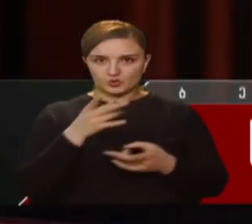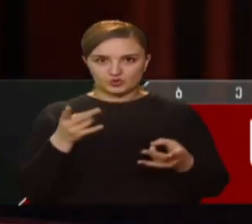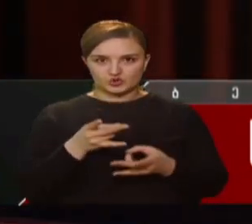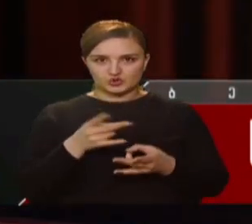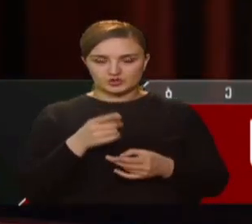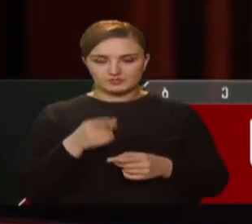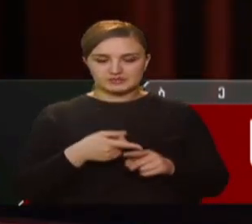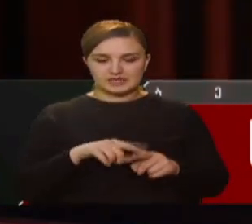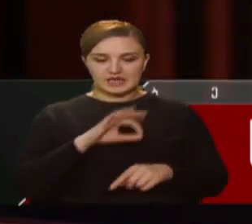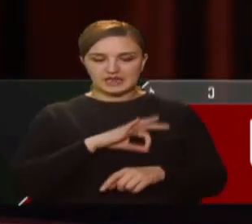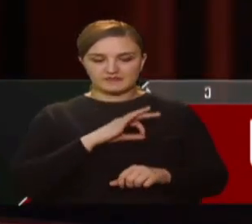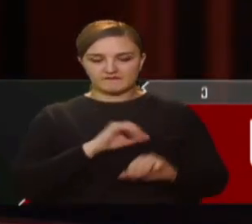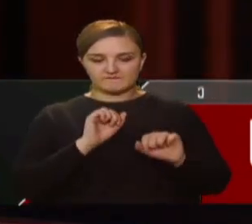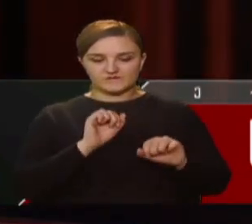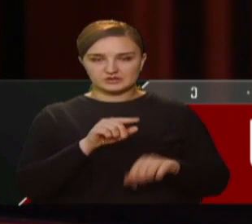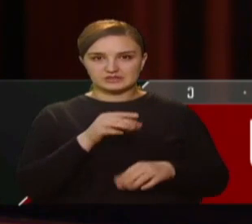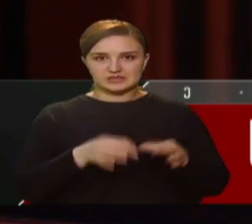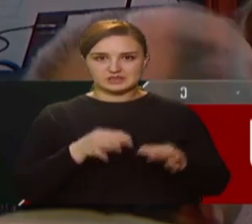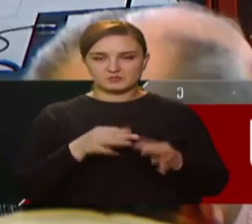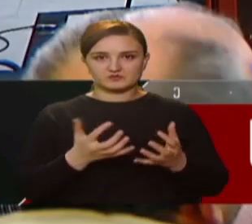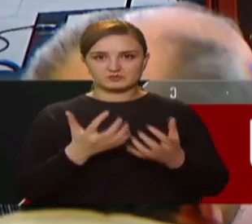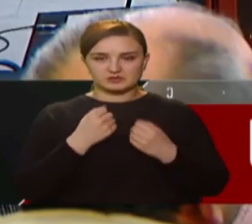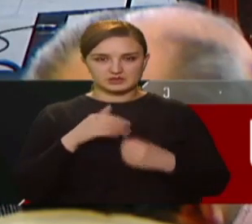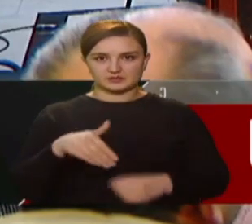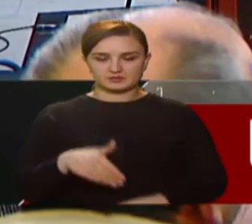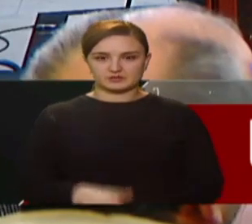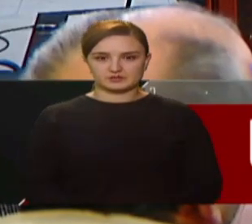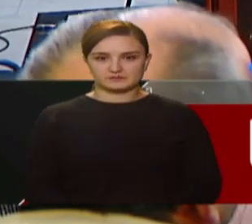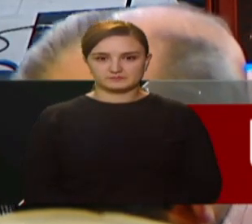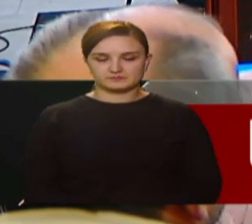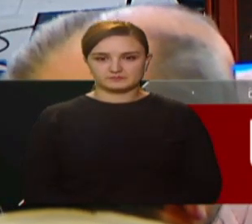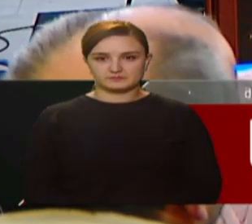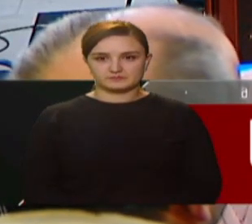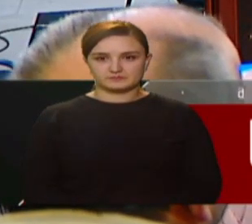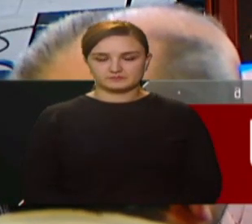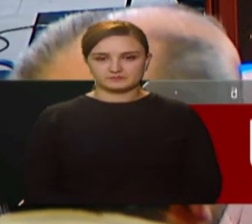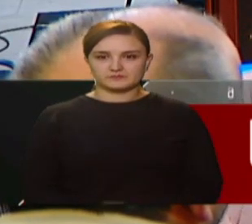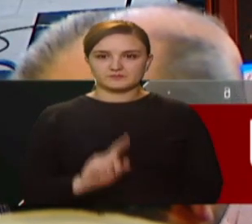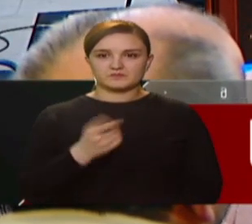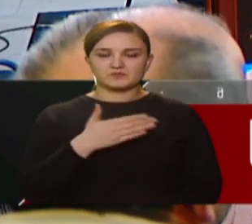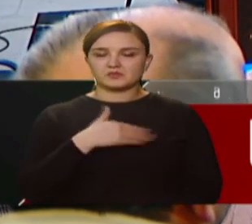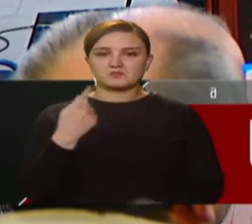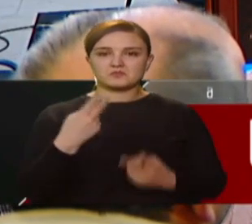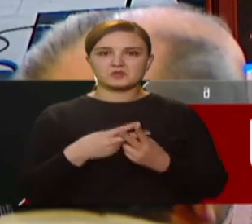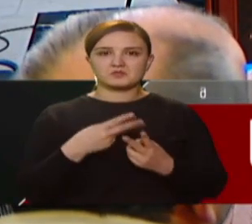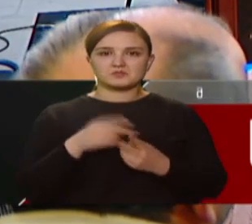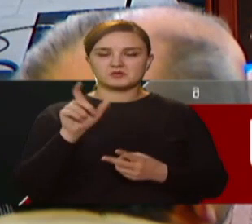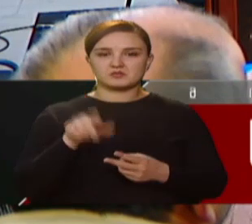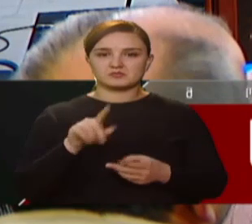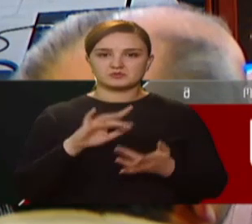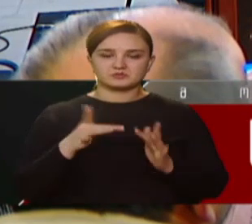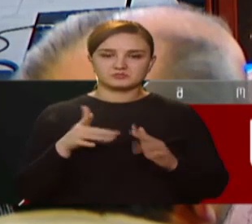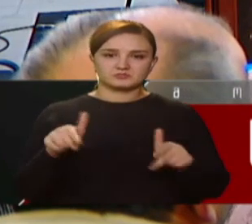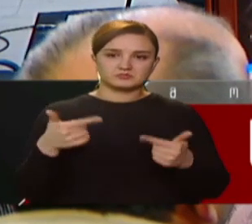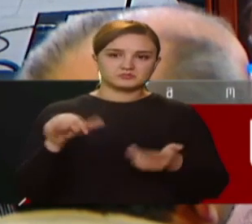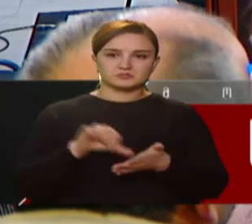კი არც ადვოკატისთვის, არც სასამართლოსთვის მისაღები არ აღმოჩნდა. Ratom ar muhta patimis chatva. Uvese ne batkhen